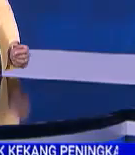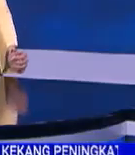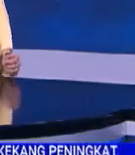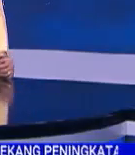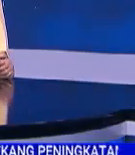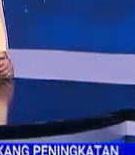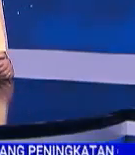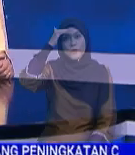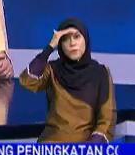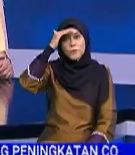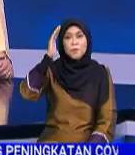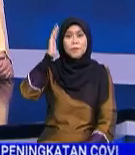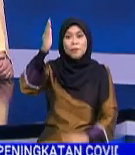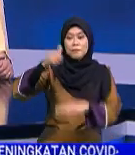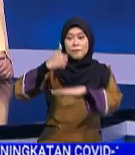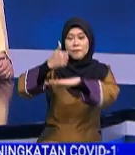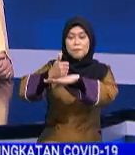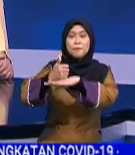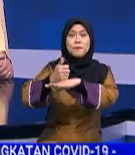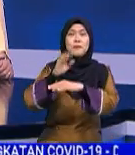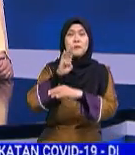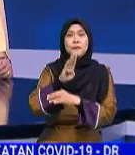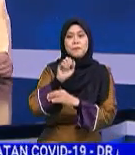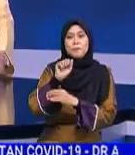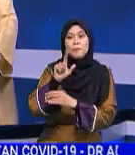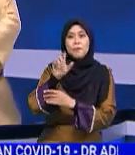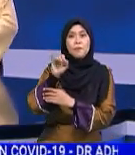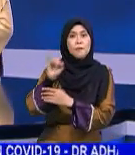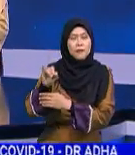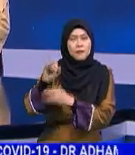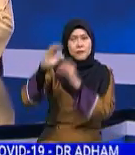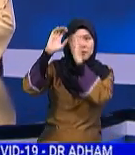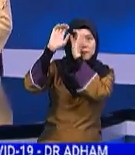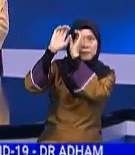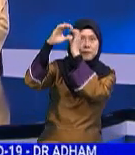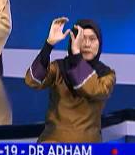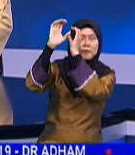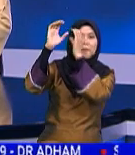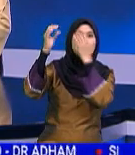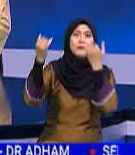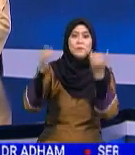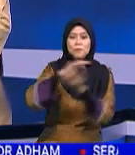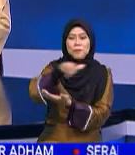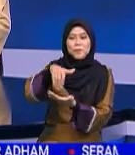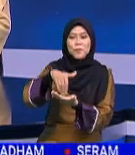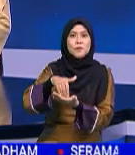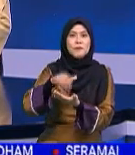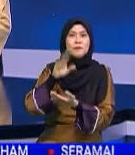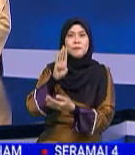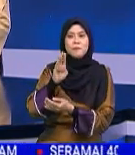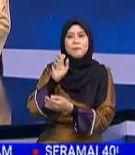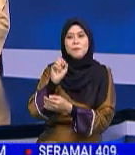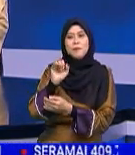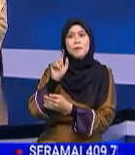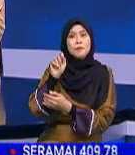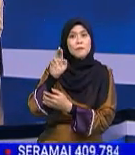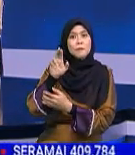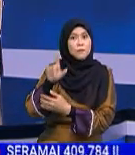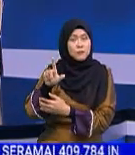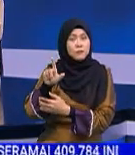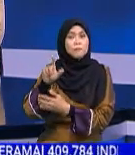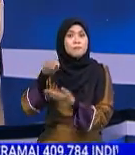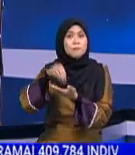Hai johor.com membina Balai crop Semoga di Asia Tenggara pusaka sonomi baitu kilau dikunci